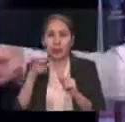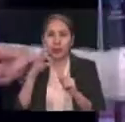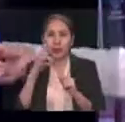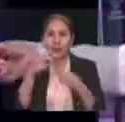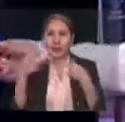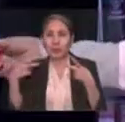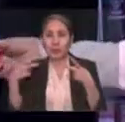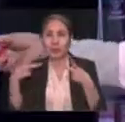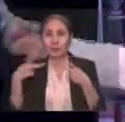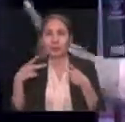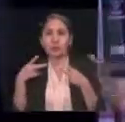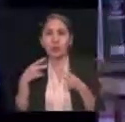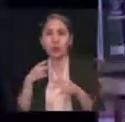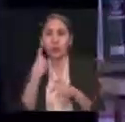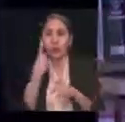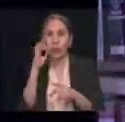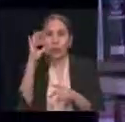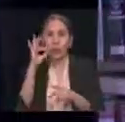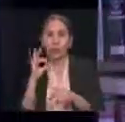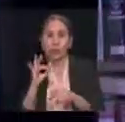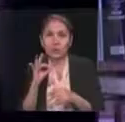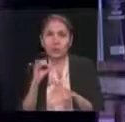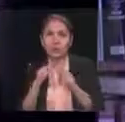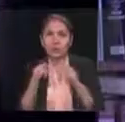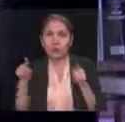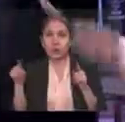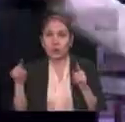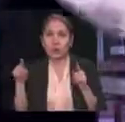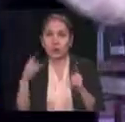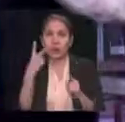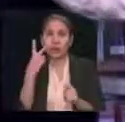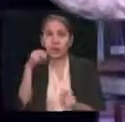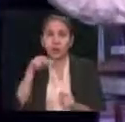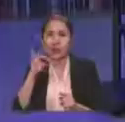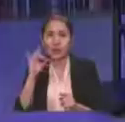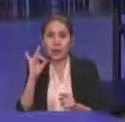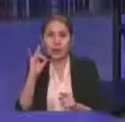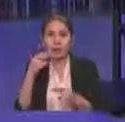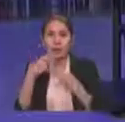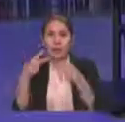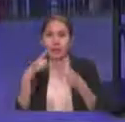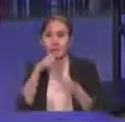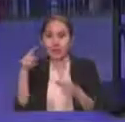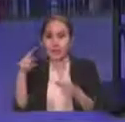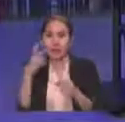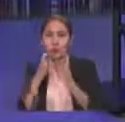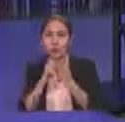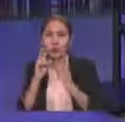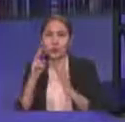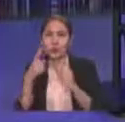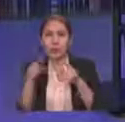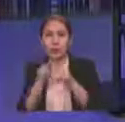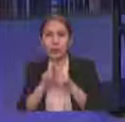teng bo'lgani uchun 1 gradusli yoy uzunligi 2πr taqsim 360 ga.